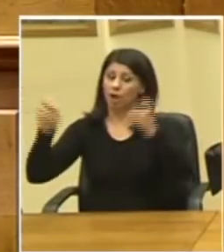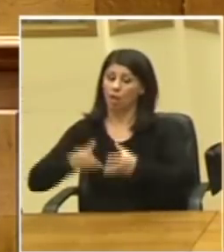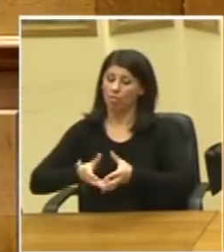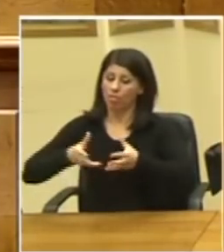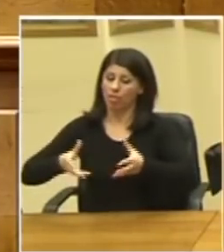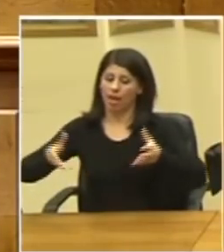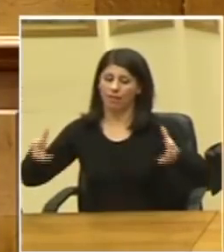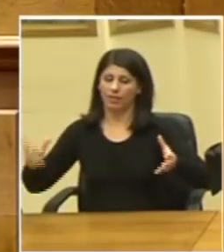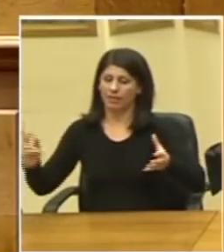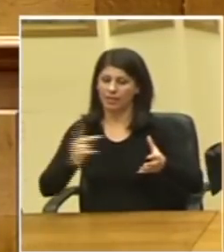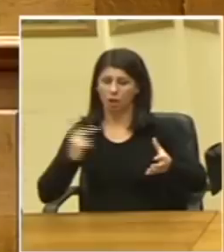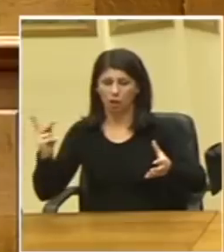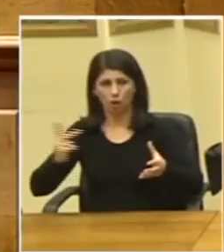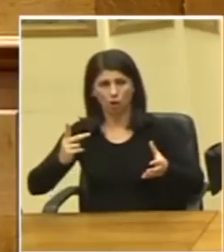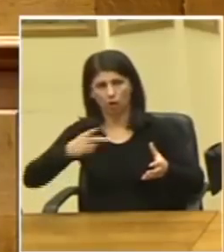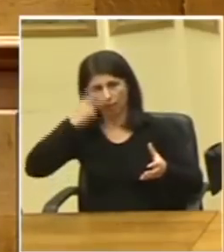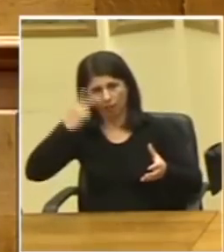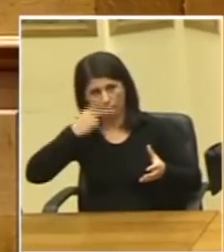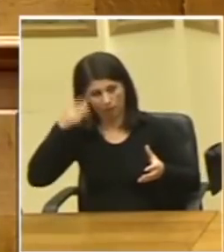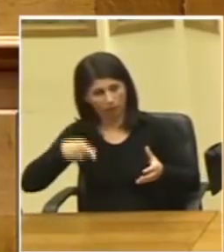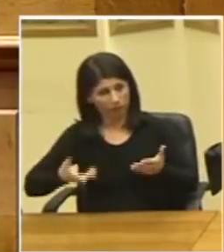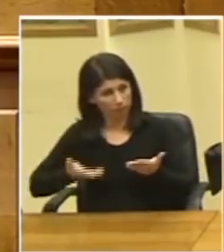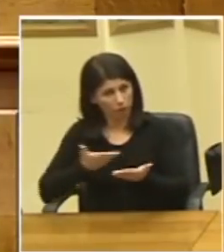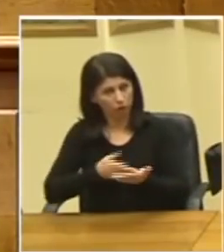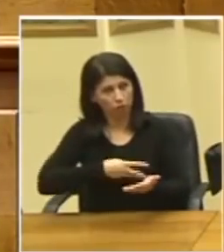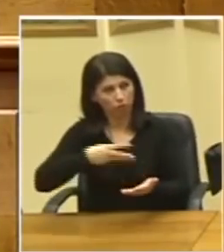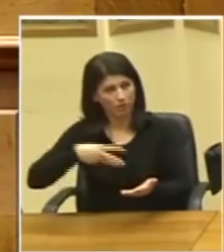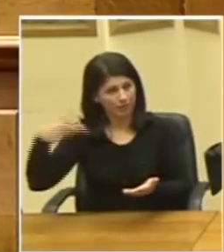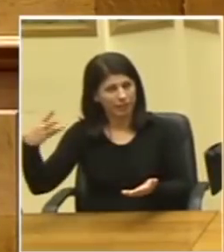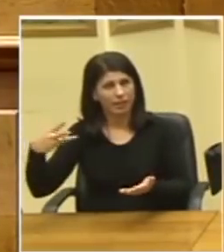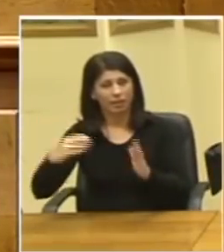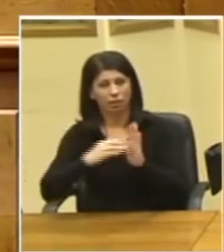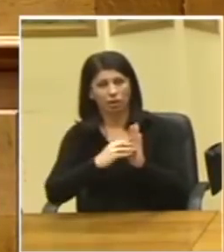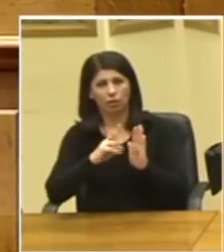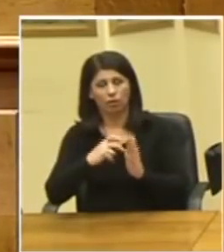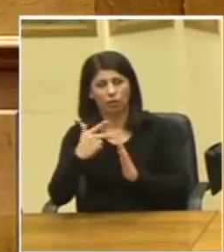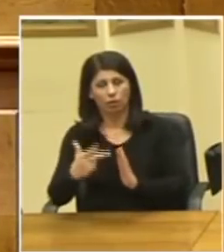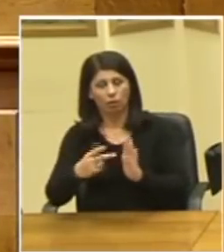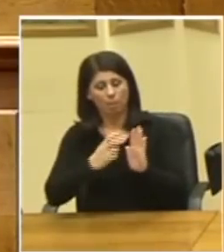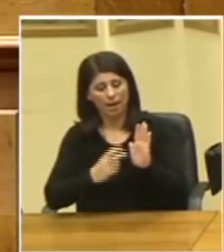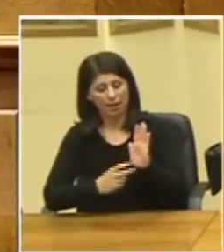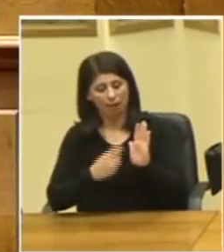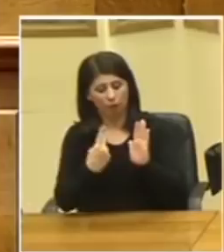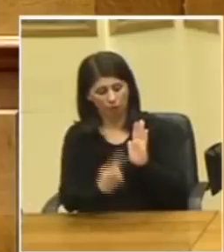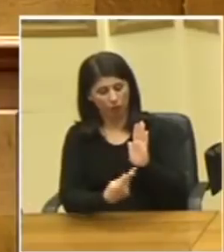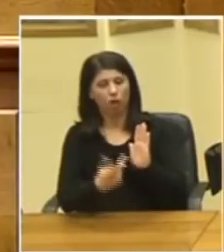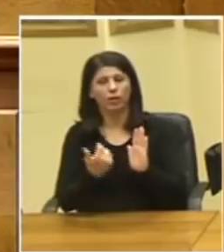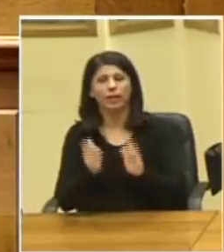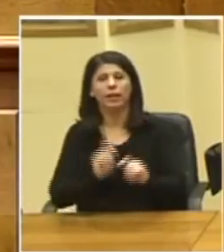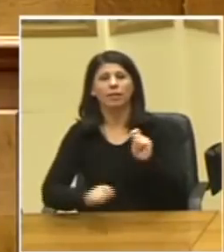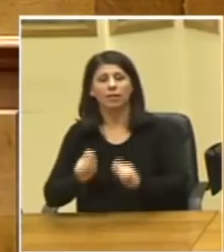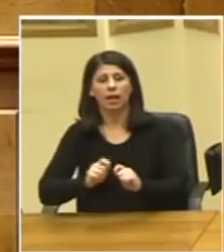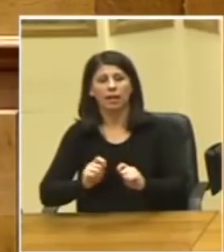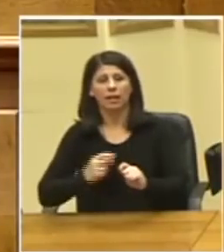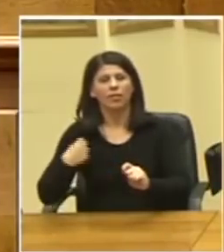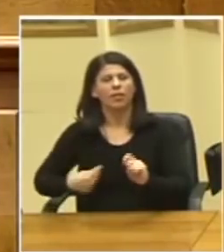«Διεύρυνση κοινωνικών δικαιωμάτων», την πρόταση του ΣΥΡΙΖΑ για το άρθρο 28 παράγραφος 2 και τη διενέργεια